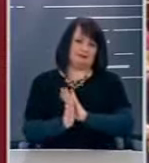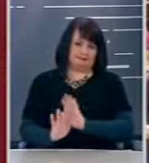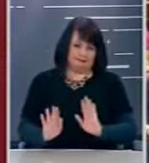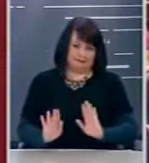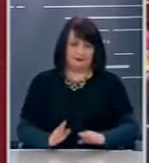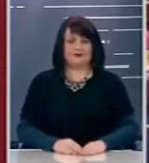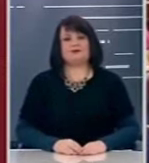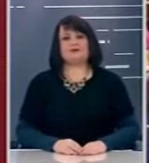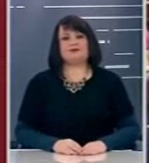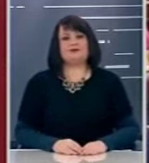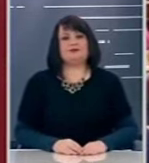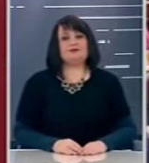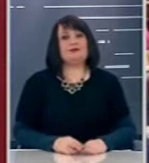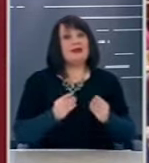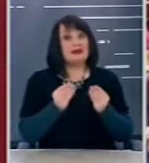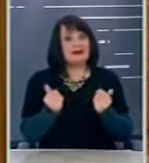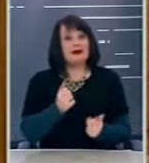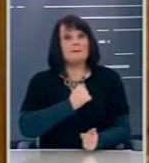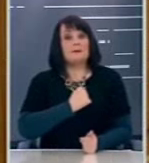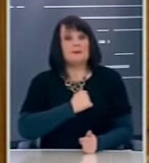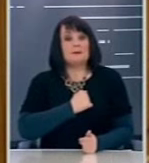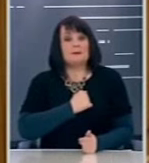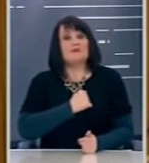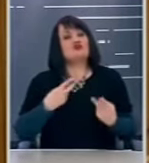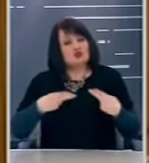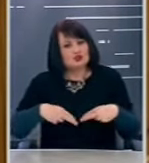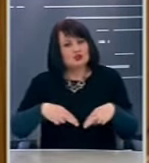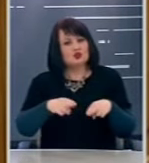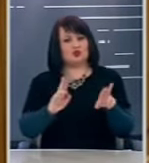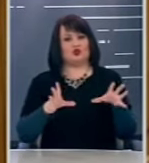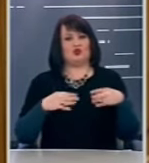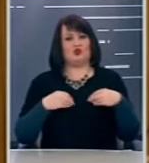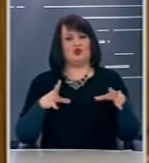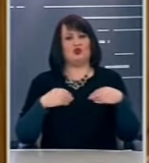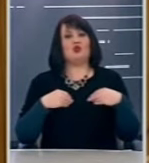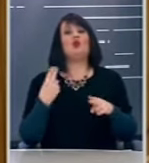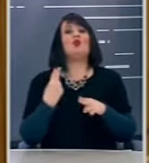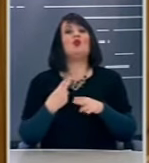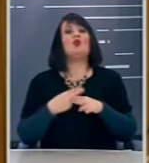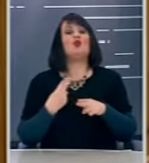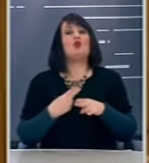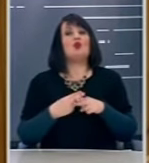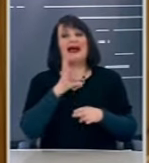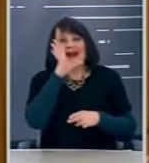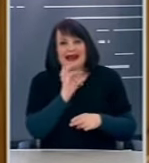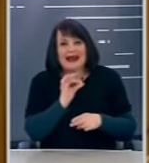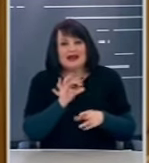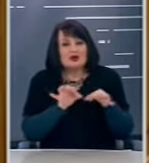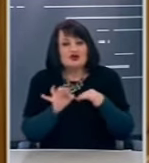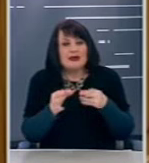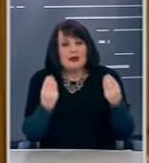αυτό πιστεύω ότι θα ανοίξει ο δρόμος για την υιοθέτηση ενός αξιόπιστου και ρεαλιστικού